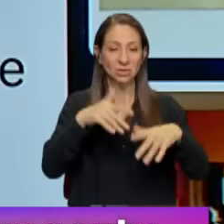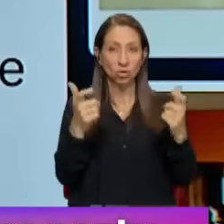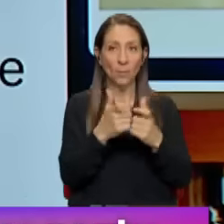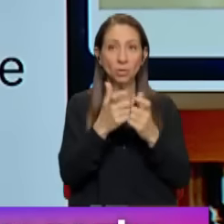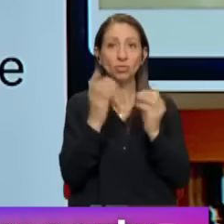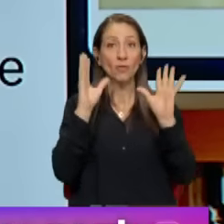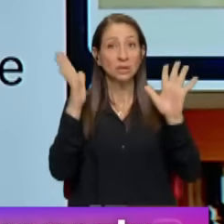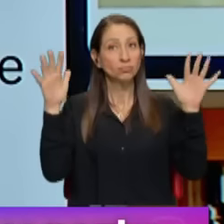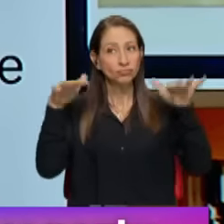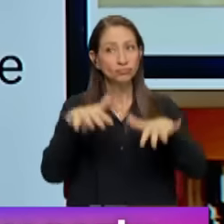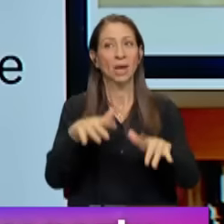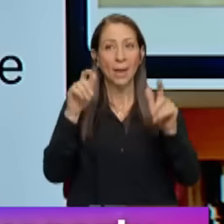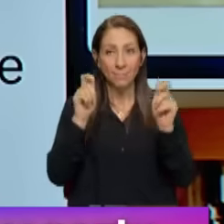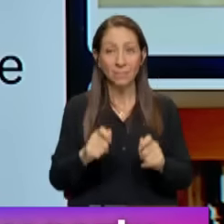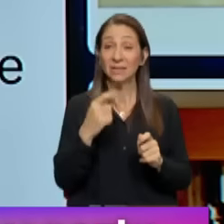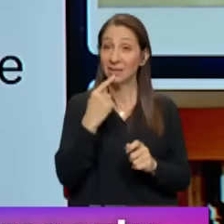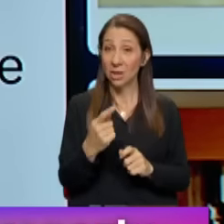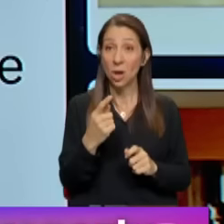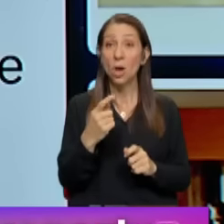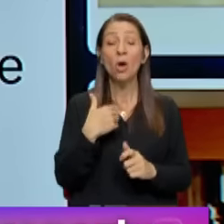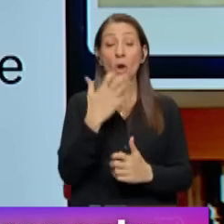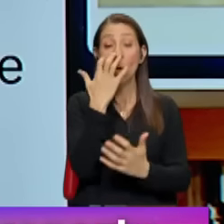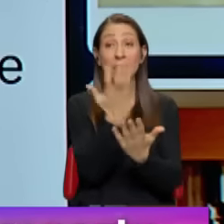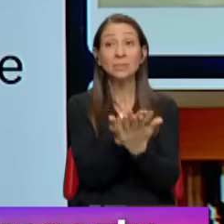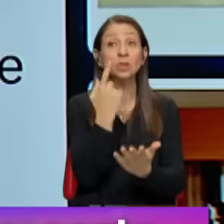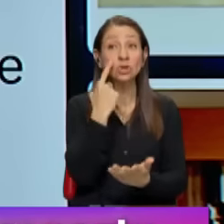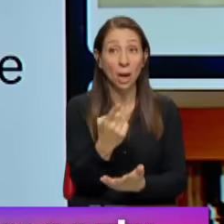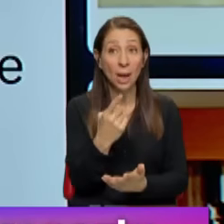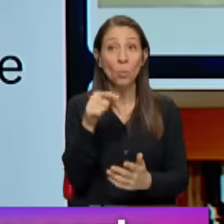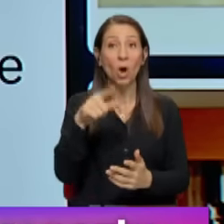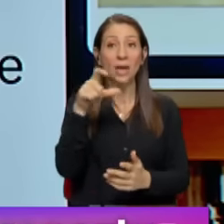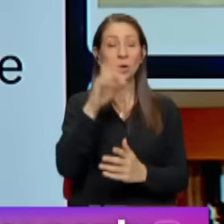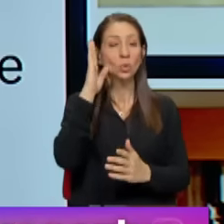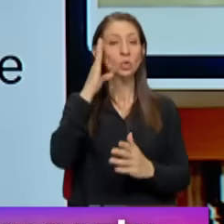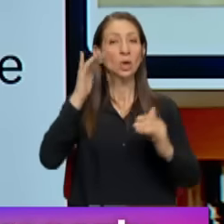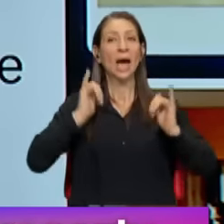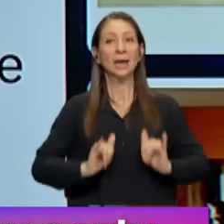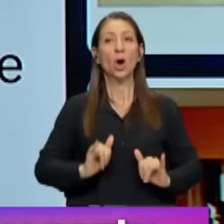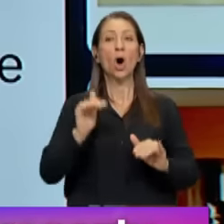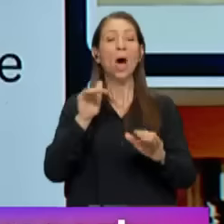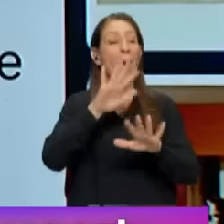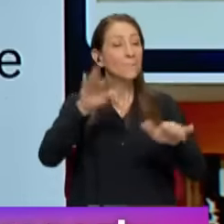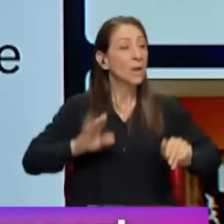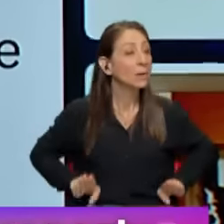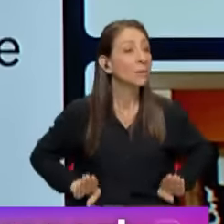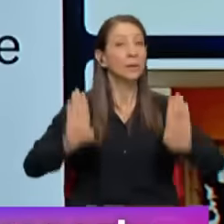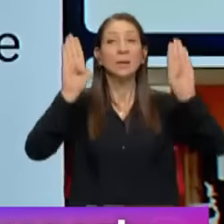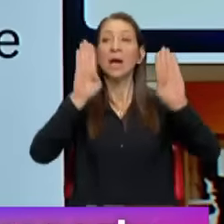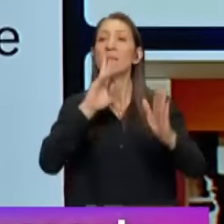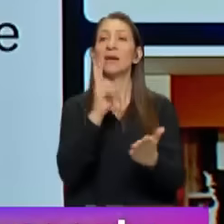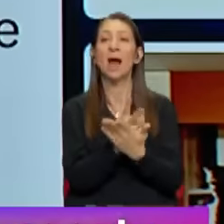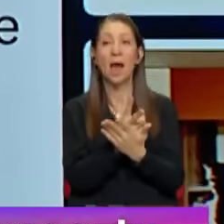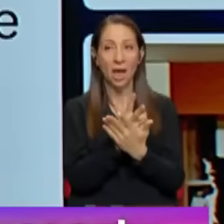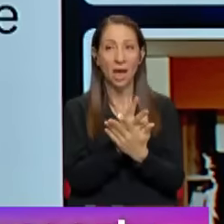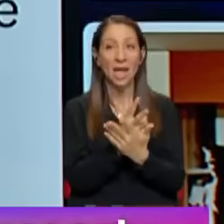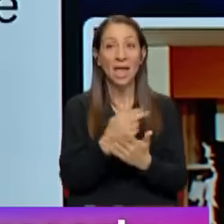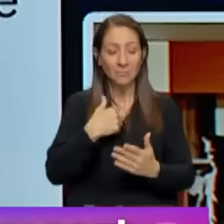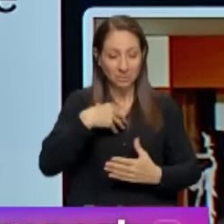bir katılımla gerçekleştirdik dedi. Önerimiz doğrultusunda bu ayki huzur hakkımızı oy birliği ile aldığımız